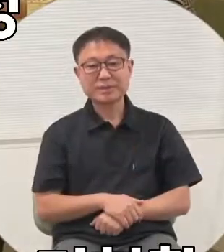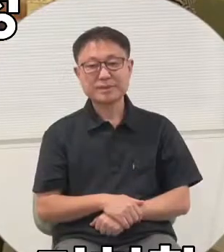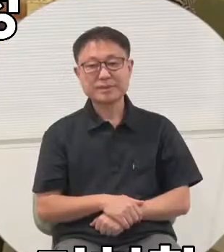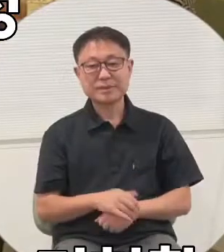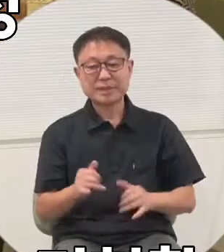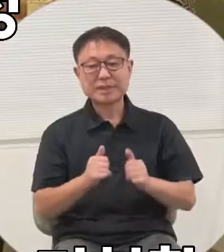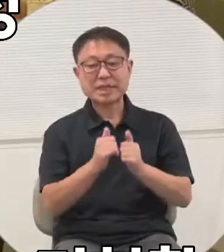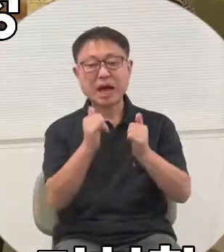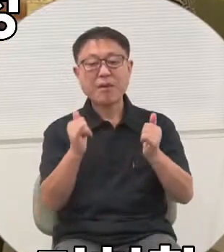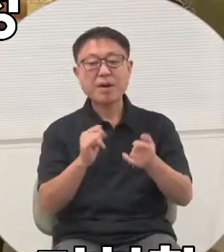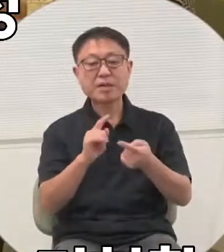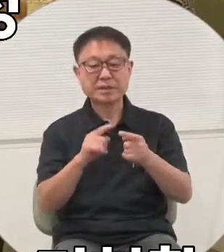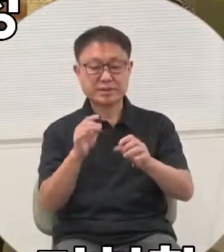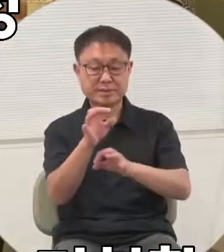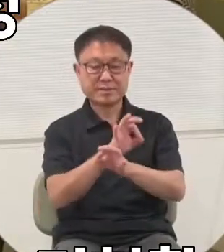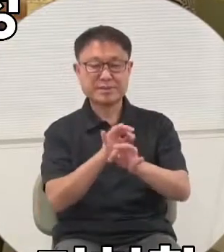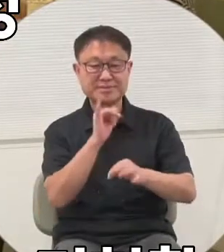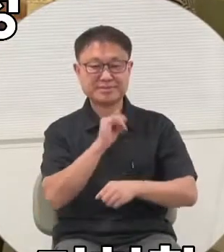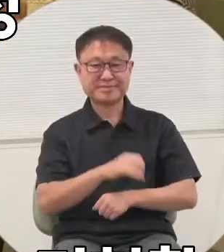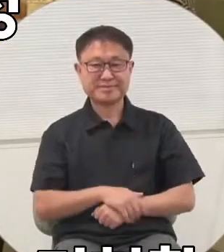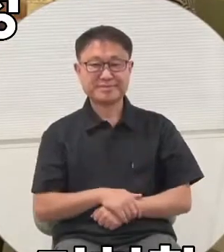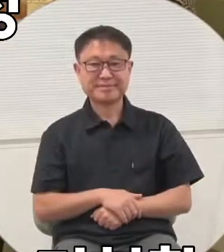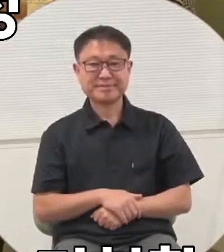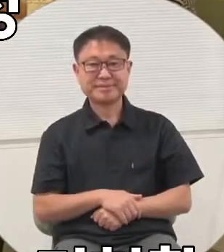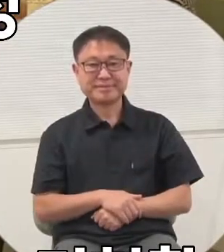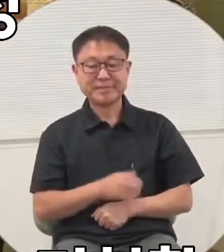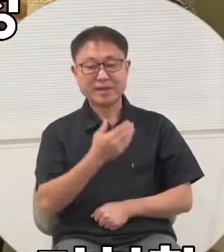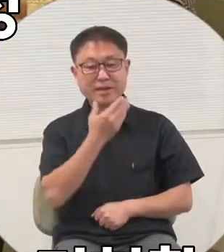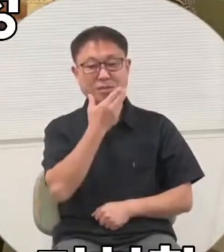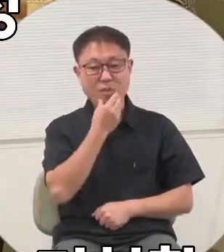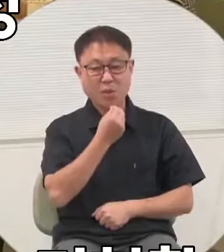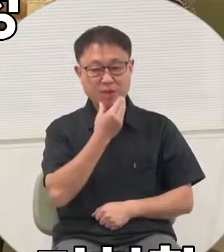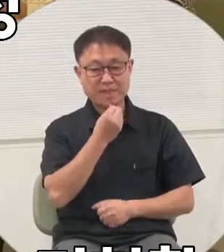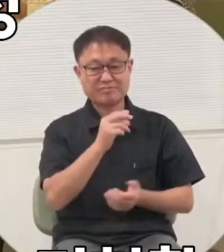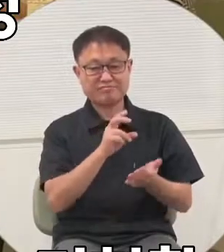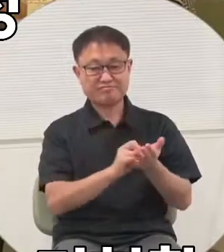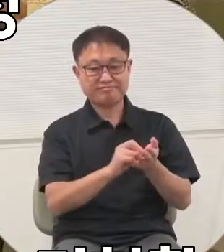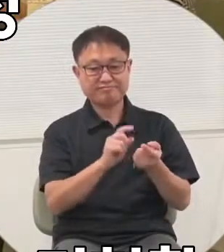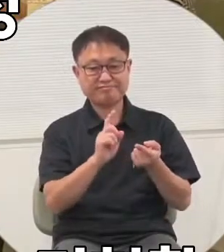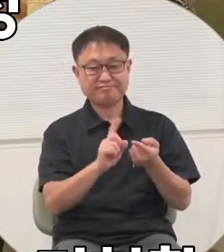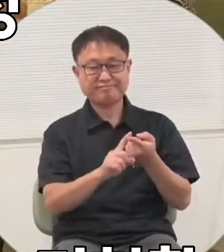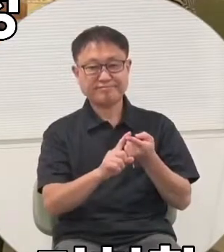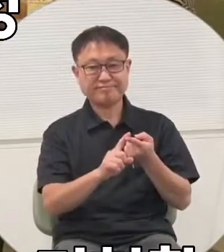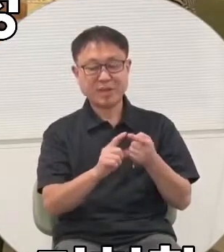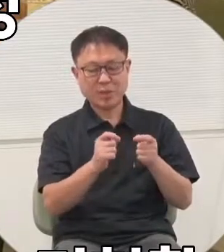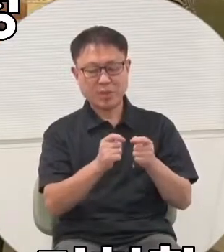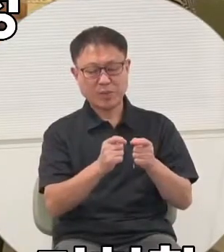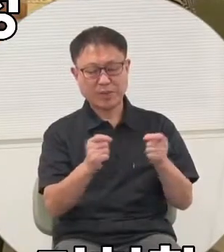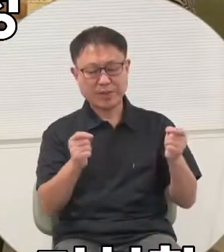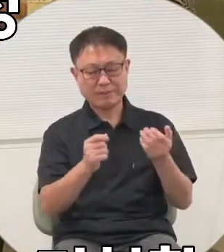사회적 경제 최근에 어떤 물론 복지 분야 같은 건 오랜 역사가 있고